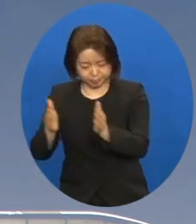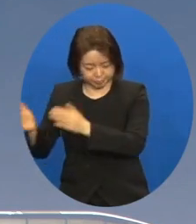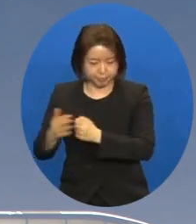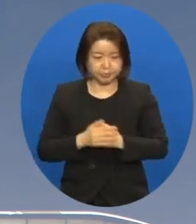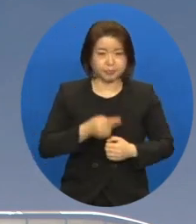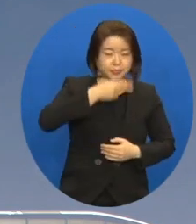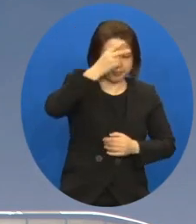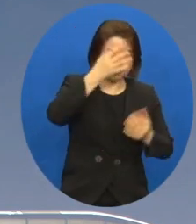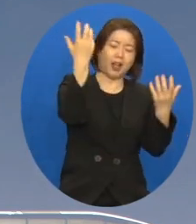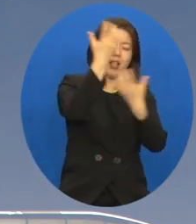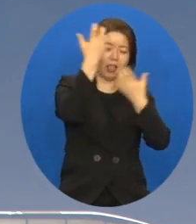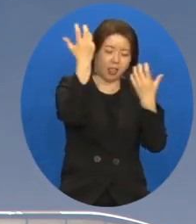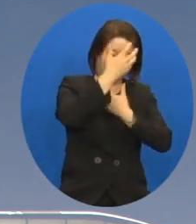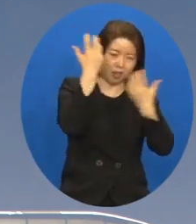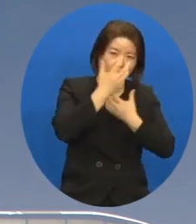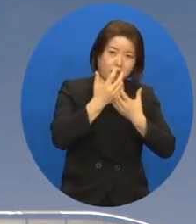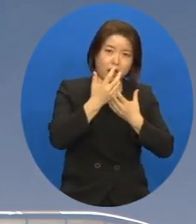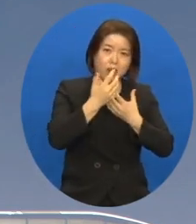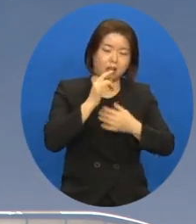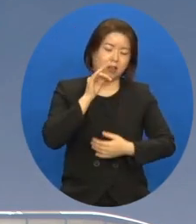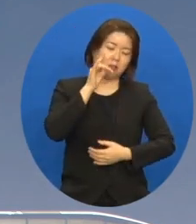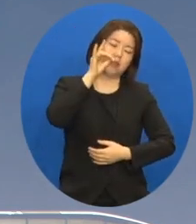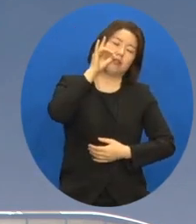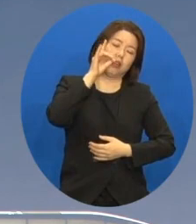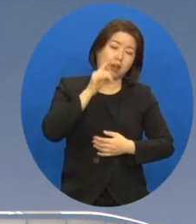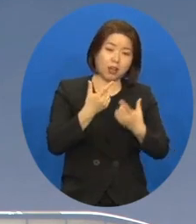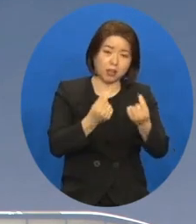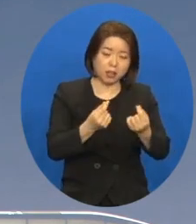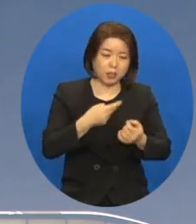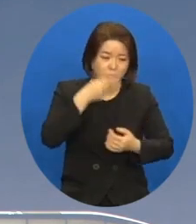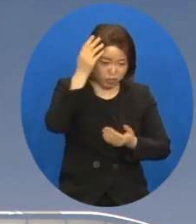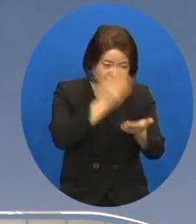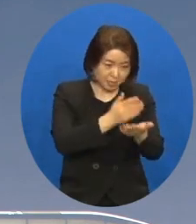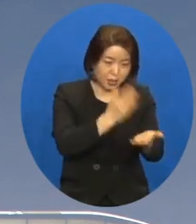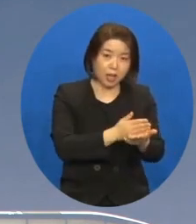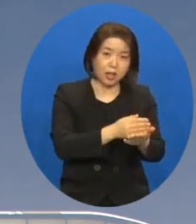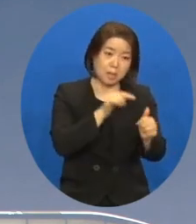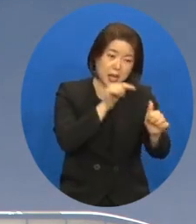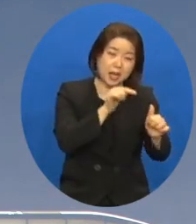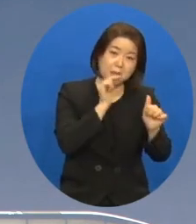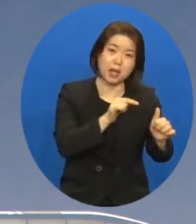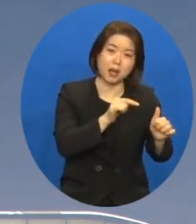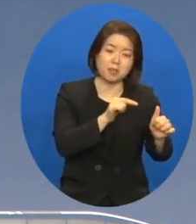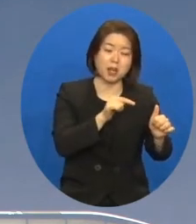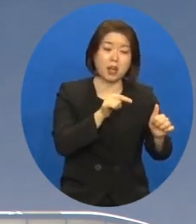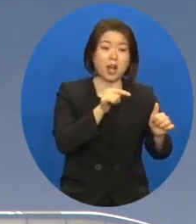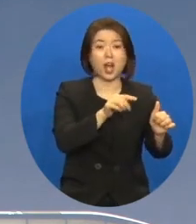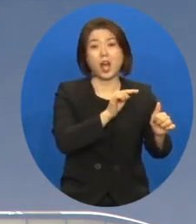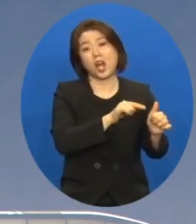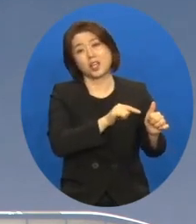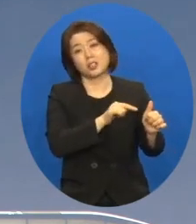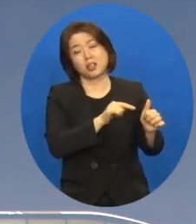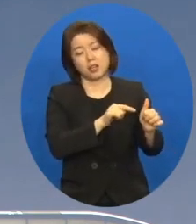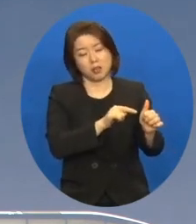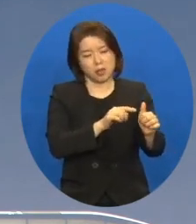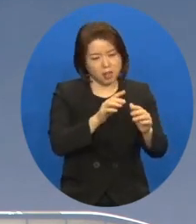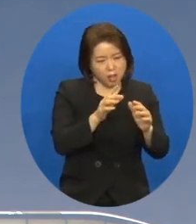알코올 중독이 된 사람에게 술 마시지 말라 술 마시지 말라 그러면 그 사람을 더 사지로 몰아가는